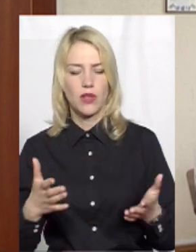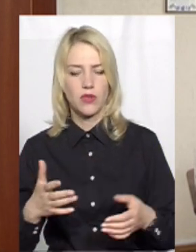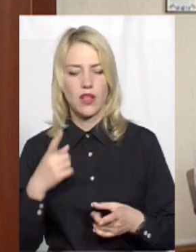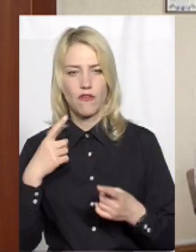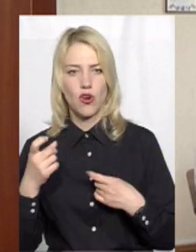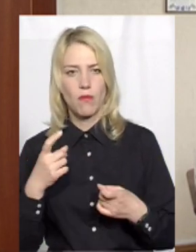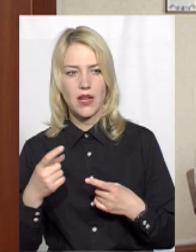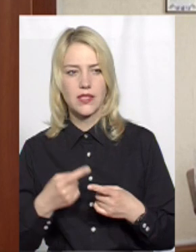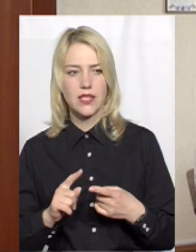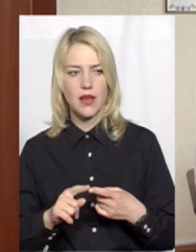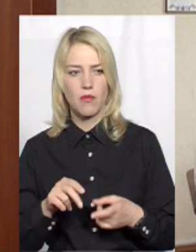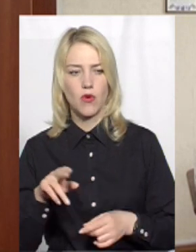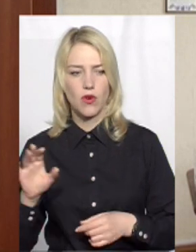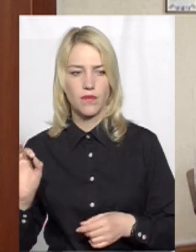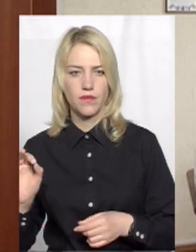по